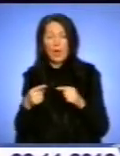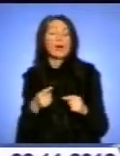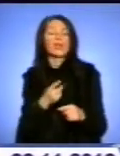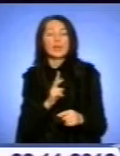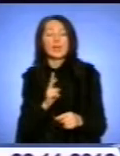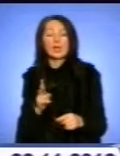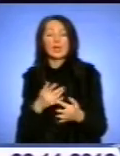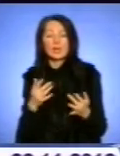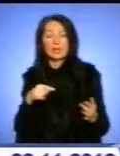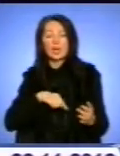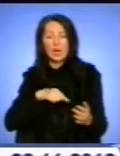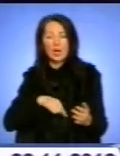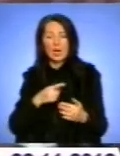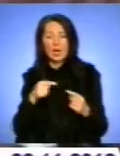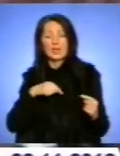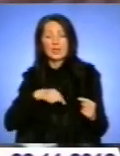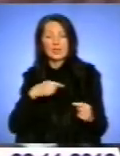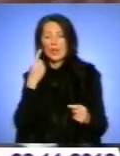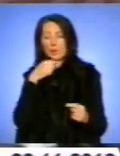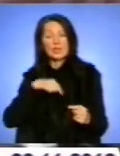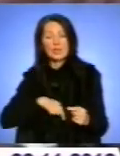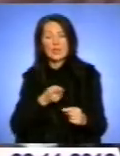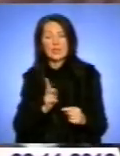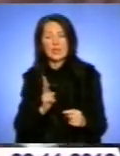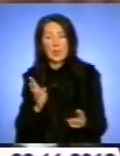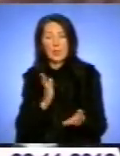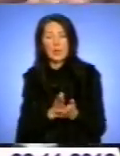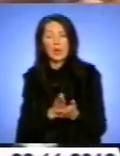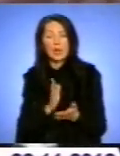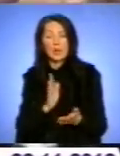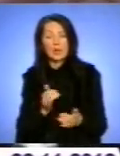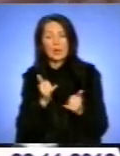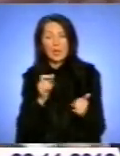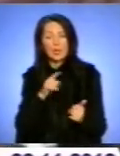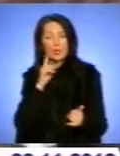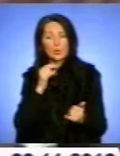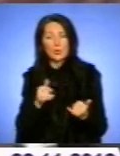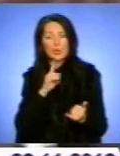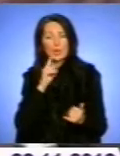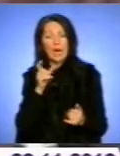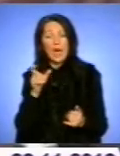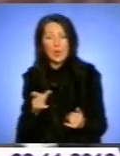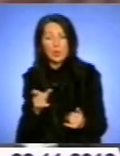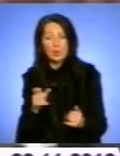володіти сучасна людина. Люди, одним словом, замкнені на самих себе.